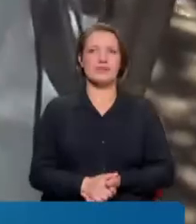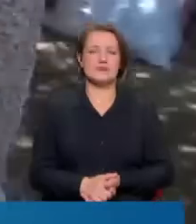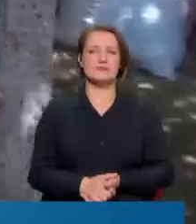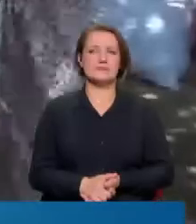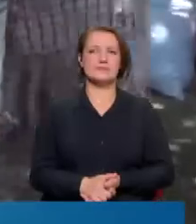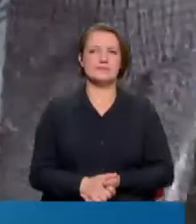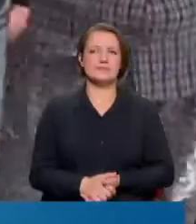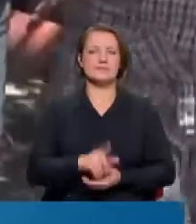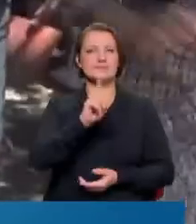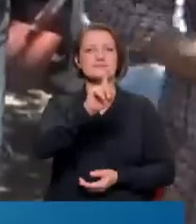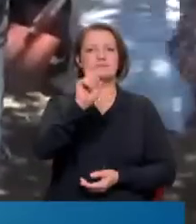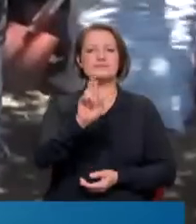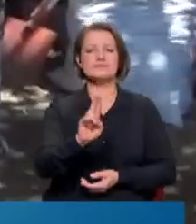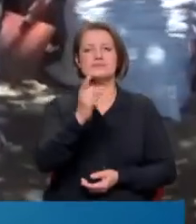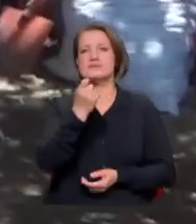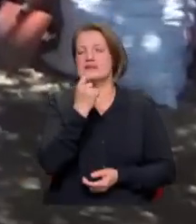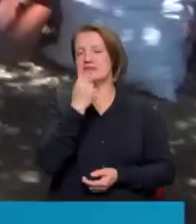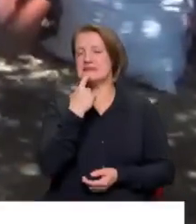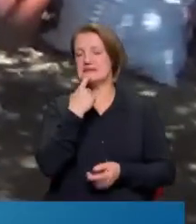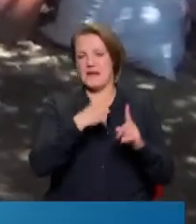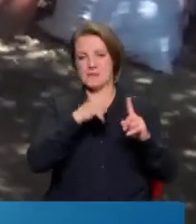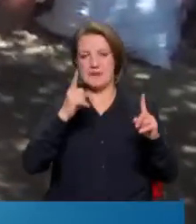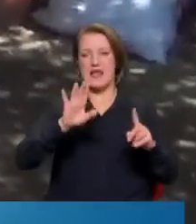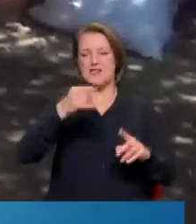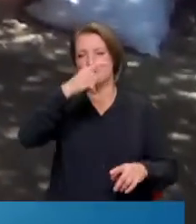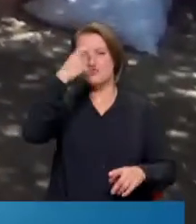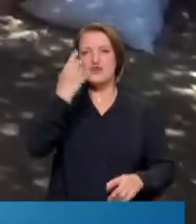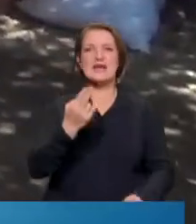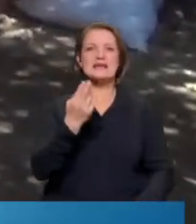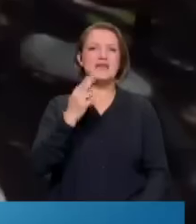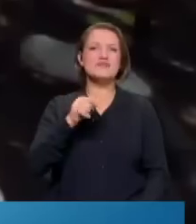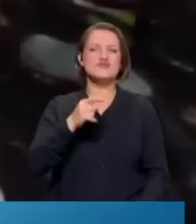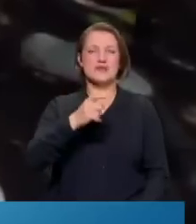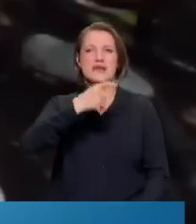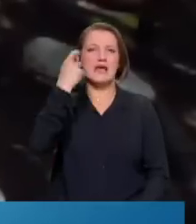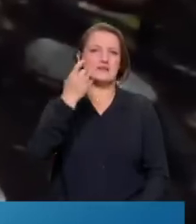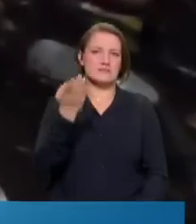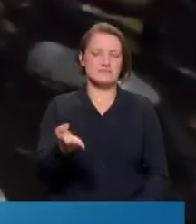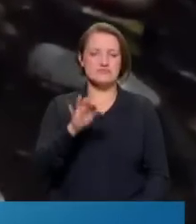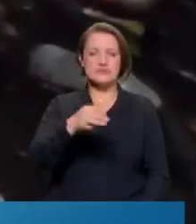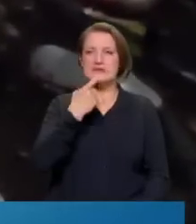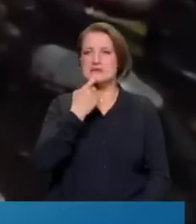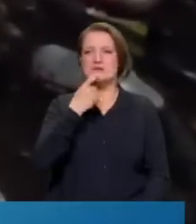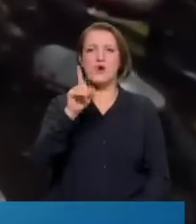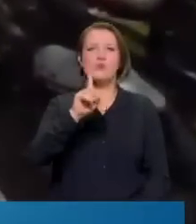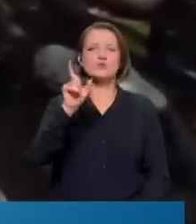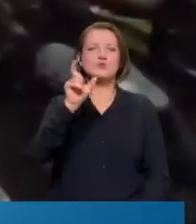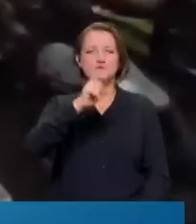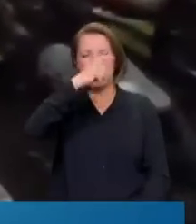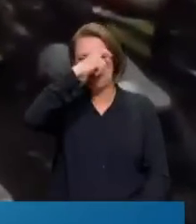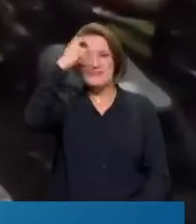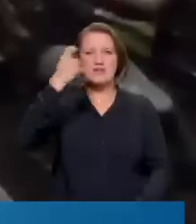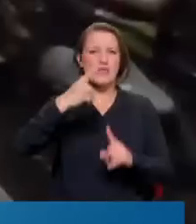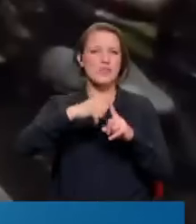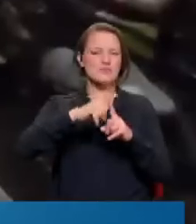arttı 1970 yılından beri en sıcak 7 yaz Mevsim geçiren Türkiye bu yıl en sıcak 10 temmuz ayını en sıcak